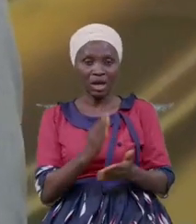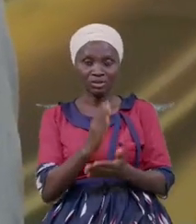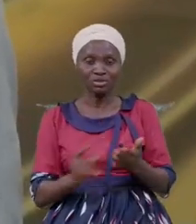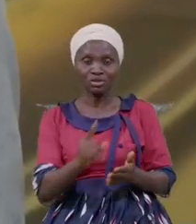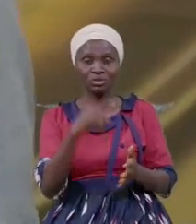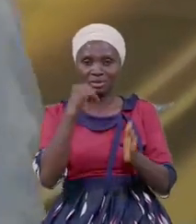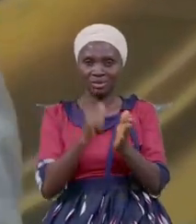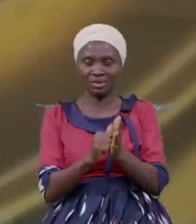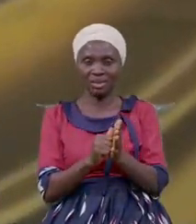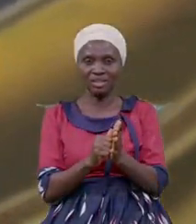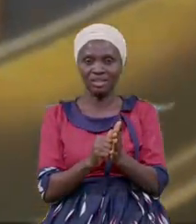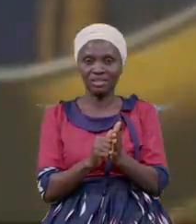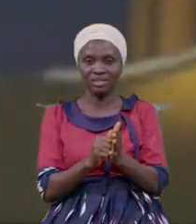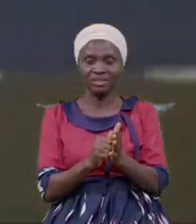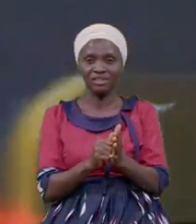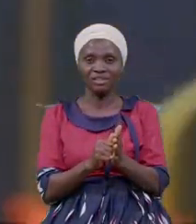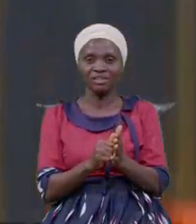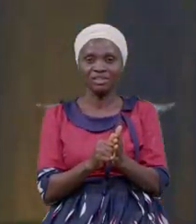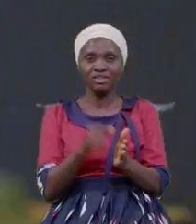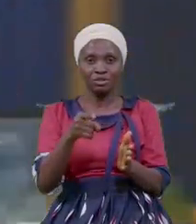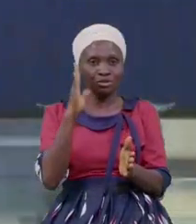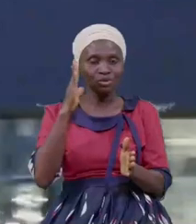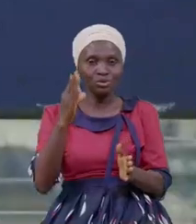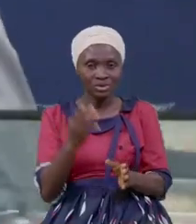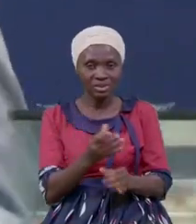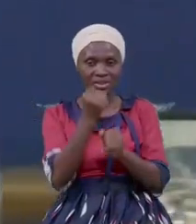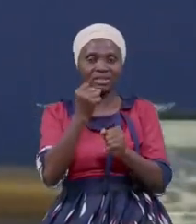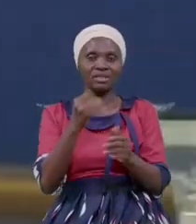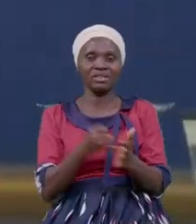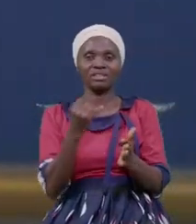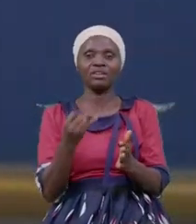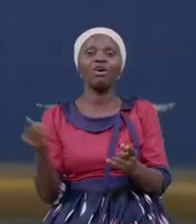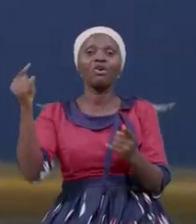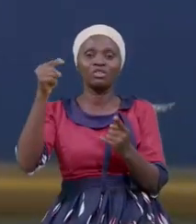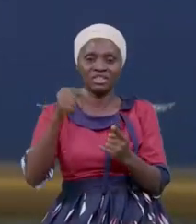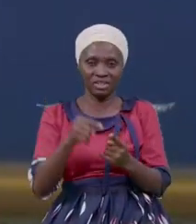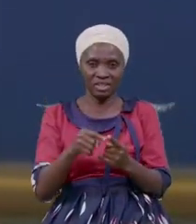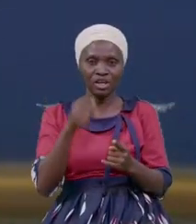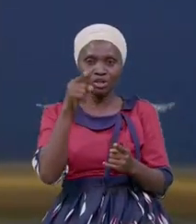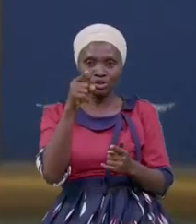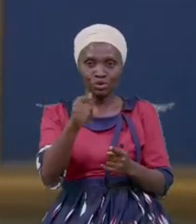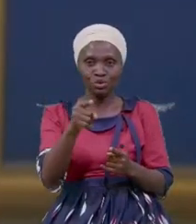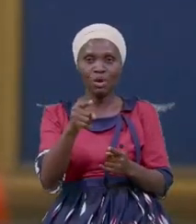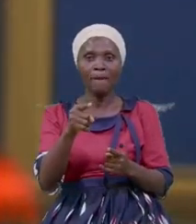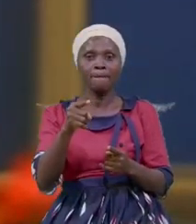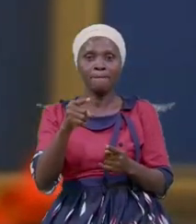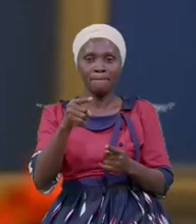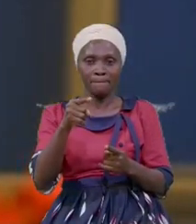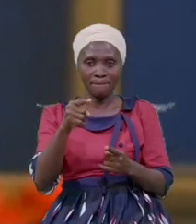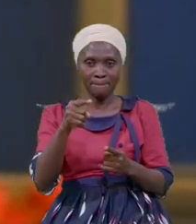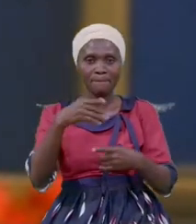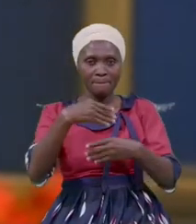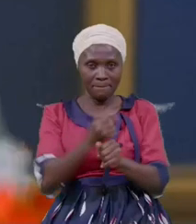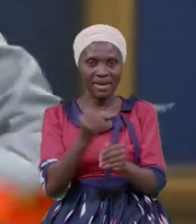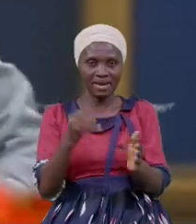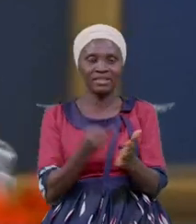tu n'as pas entendu ça hein fais semblant de l'avir jusqu'à ce que